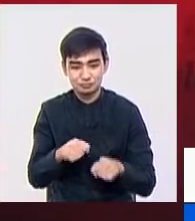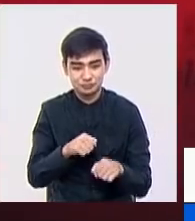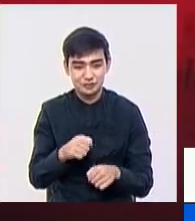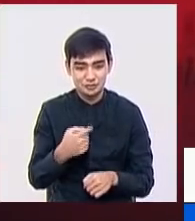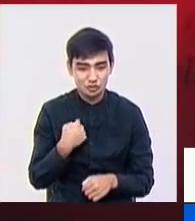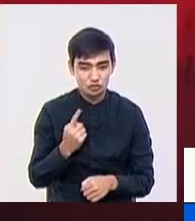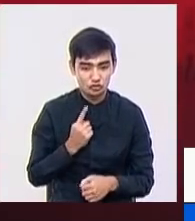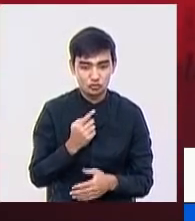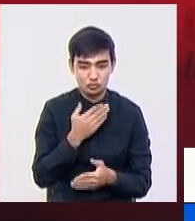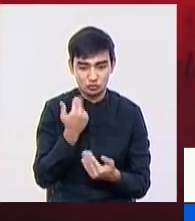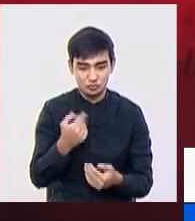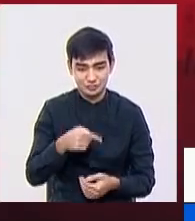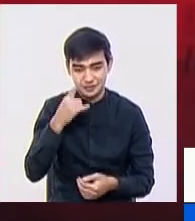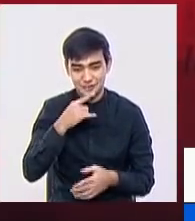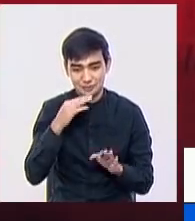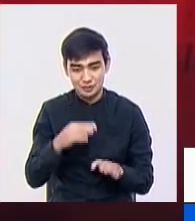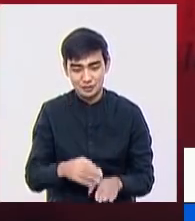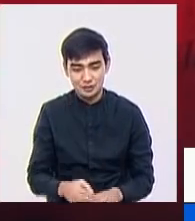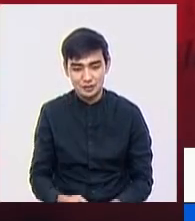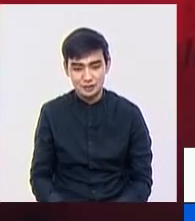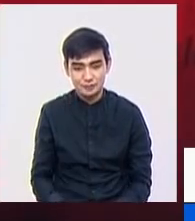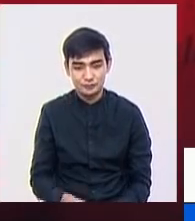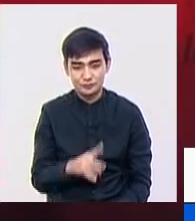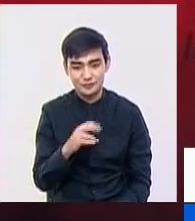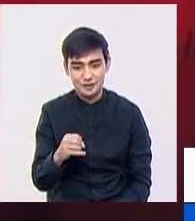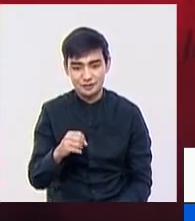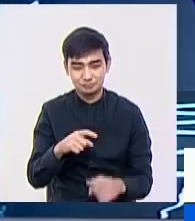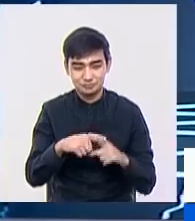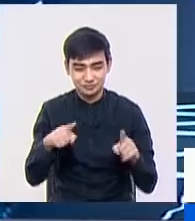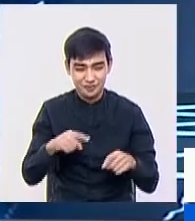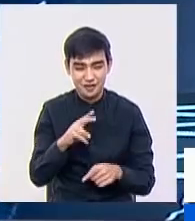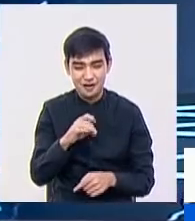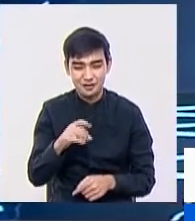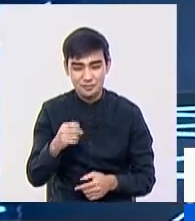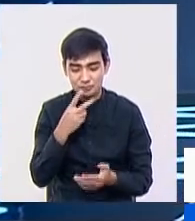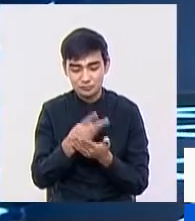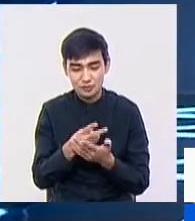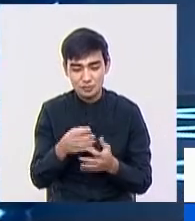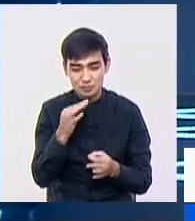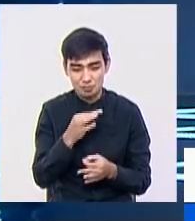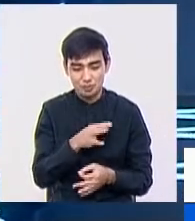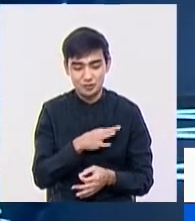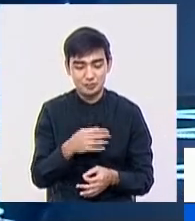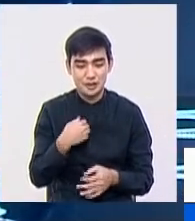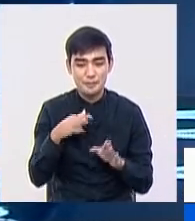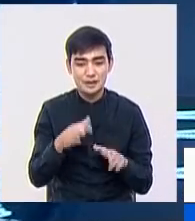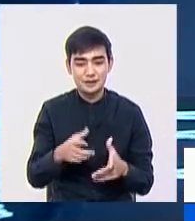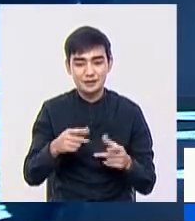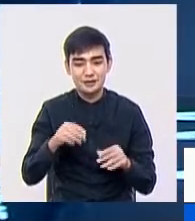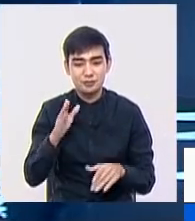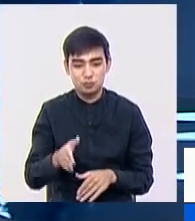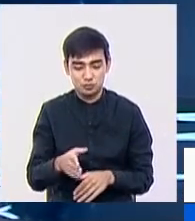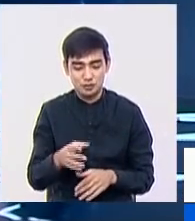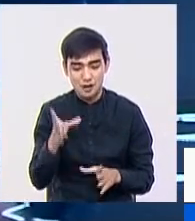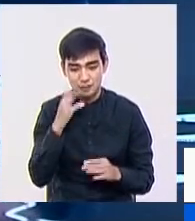мы не ожидаем на нашей территории. На карте среднесрочного прогноза мы показываем места,